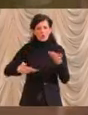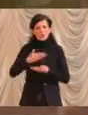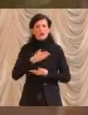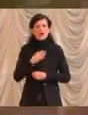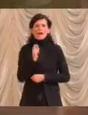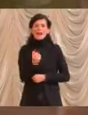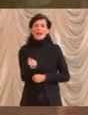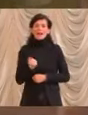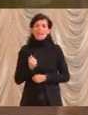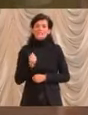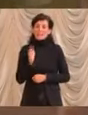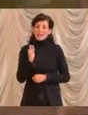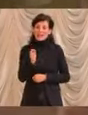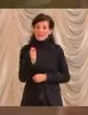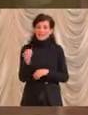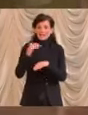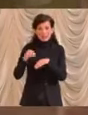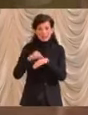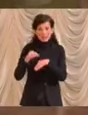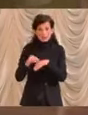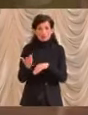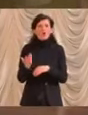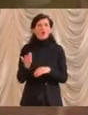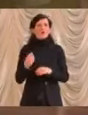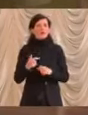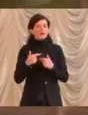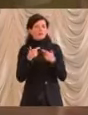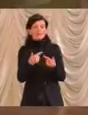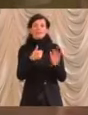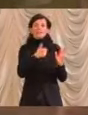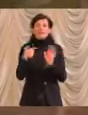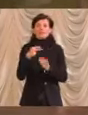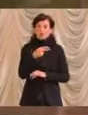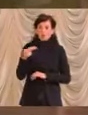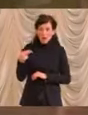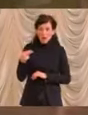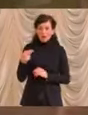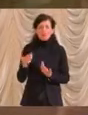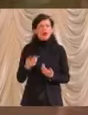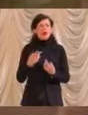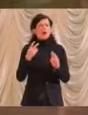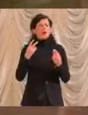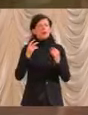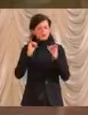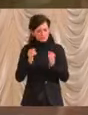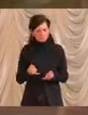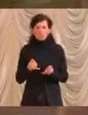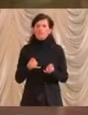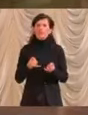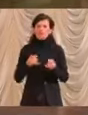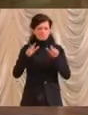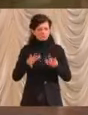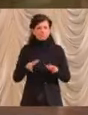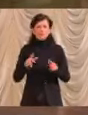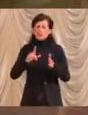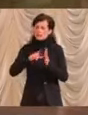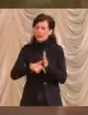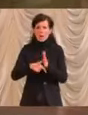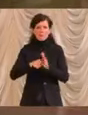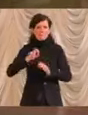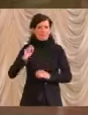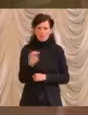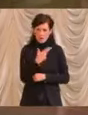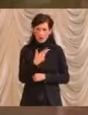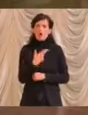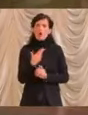sussidio dell'indennità di 600 euro, è certa, sarà rapida rispetto ai tempi